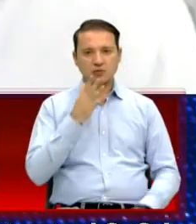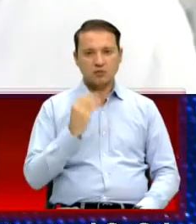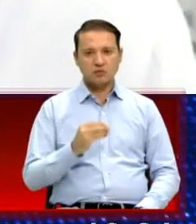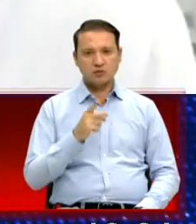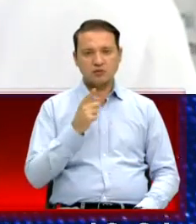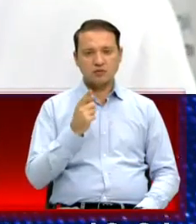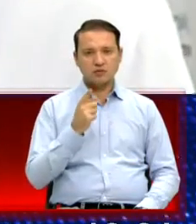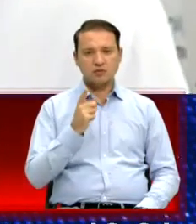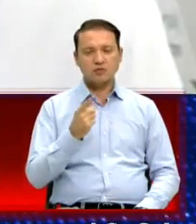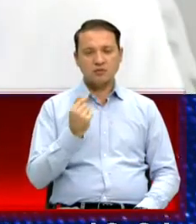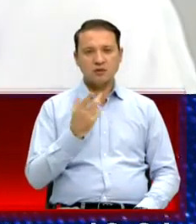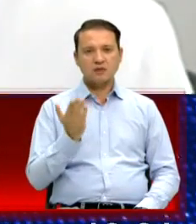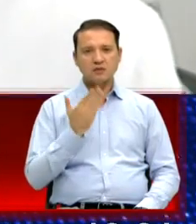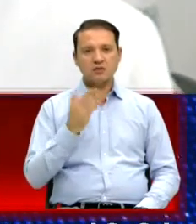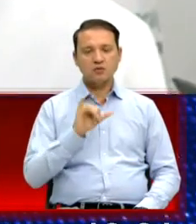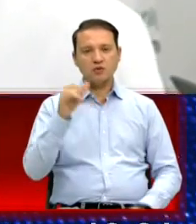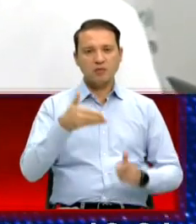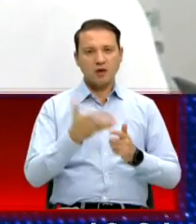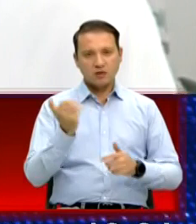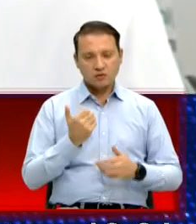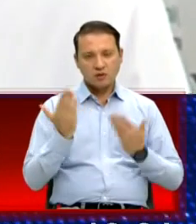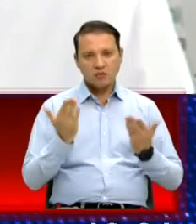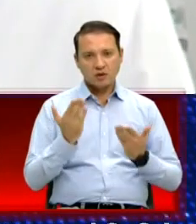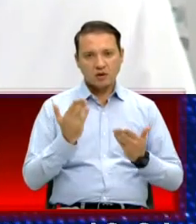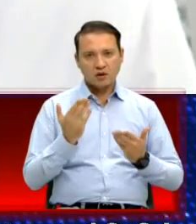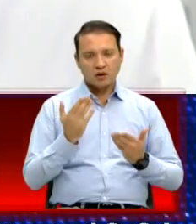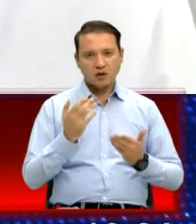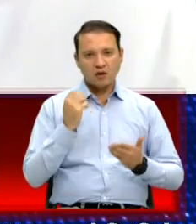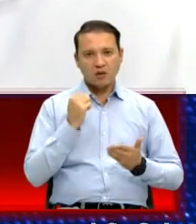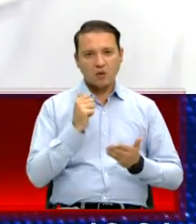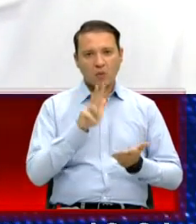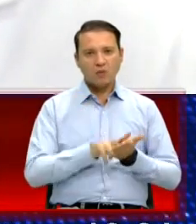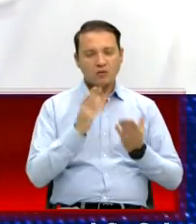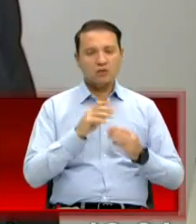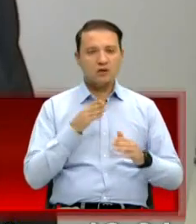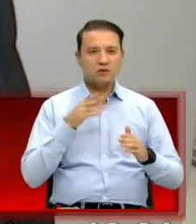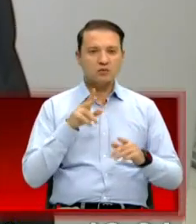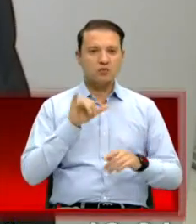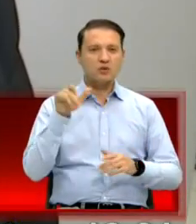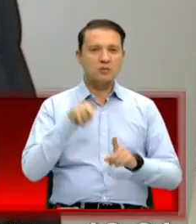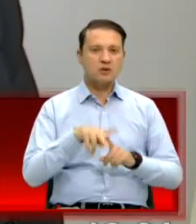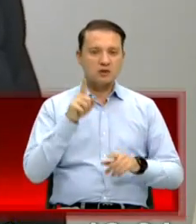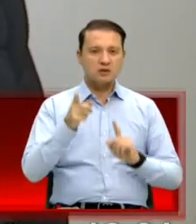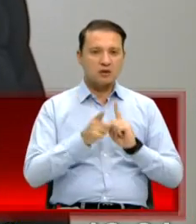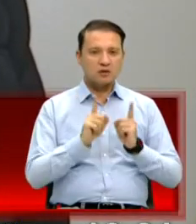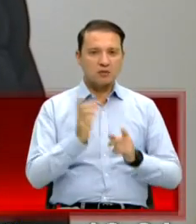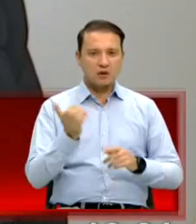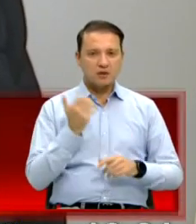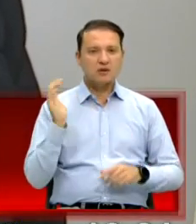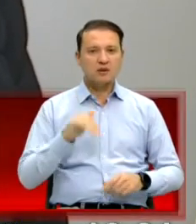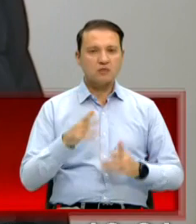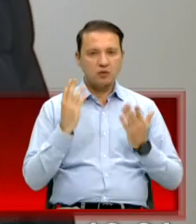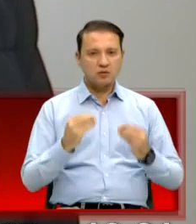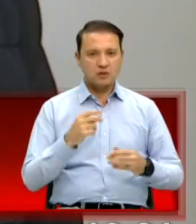olsun. Biraz da şeye benziyor. Tabii uçak bileti alıyorsunuz ama hani check-in yaptırmadan şeye binemiyorsunuz. Siz randevu aldığınızda eğer